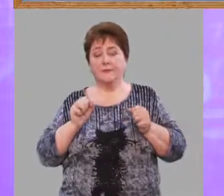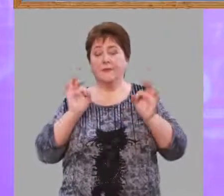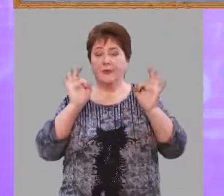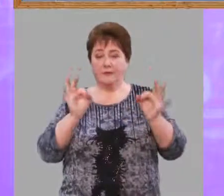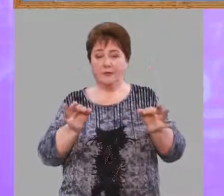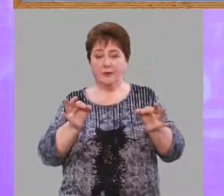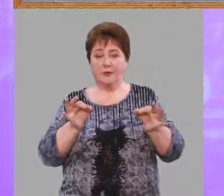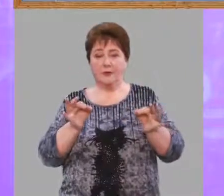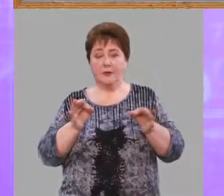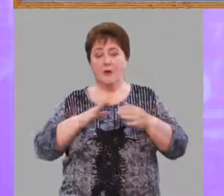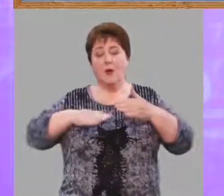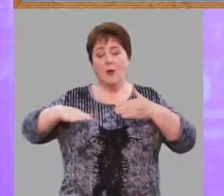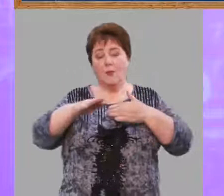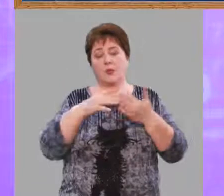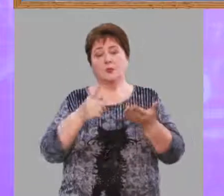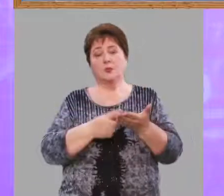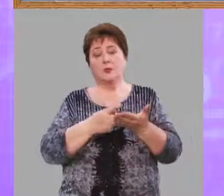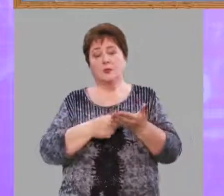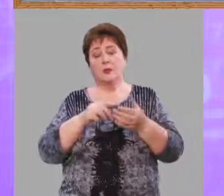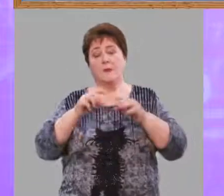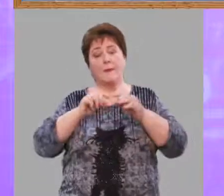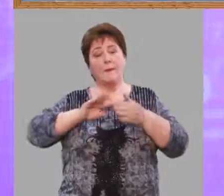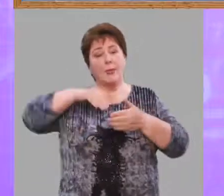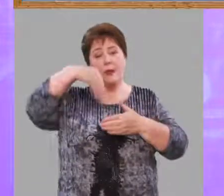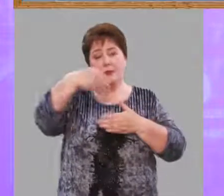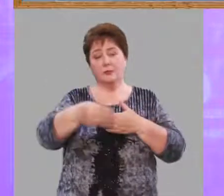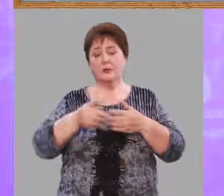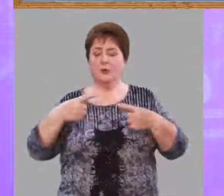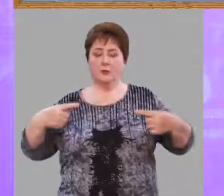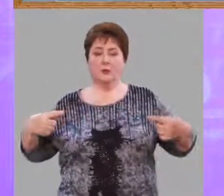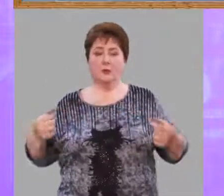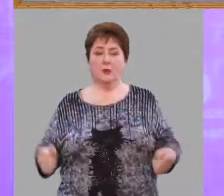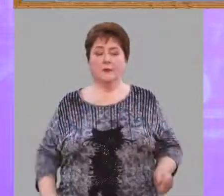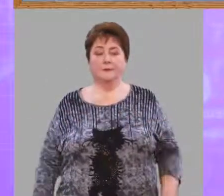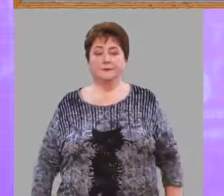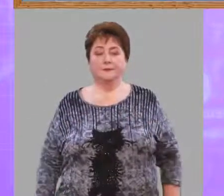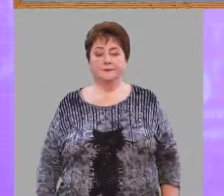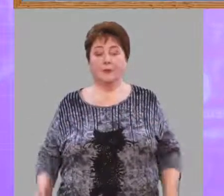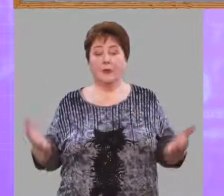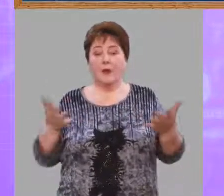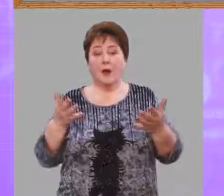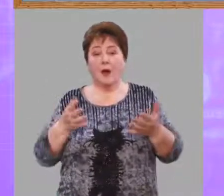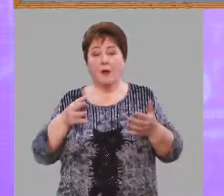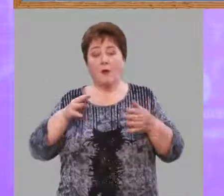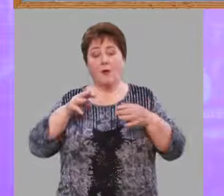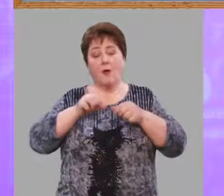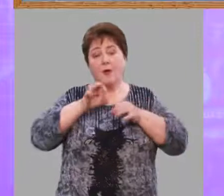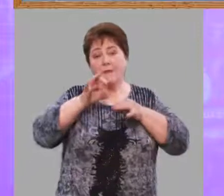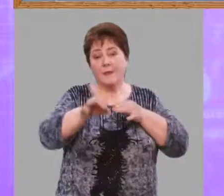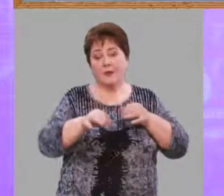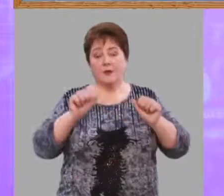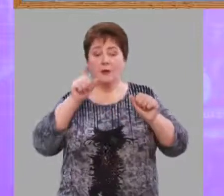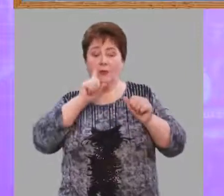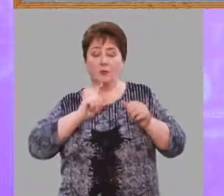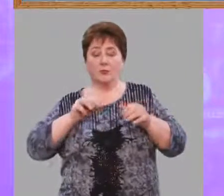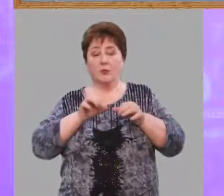Верно. Площадь тетради, блокнота и так далее. Какой меркой удобно